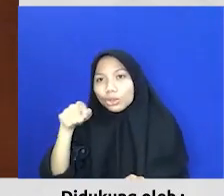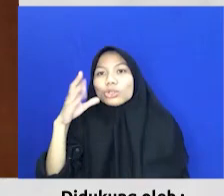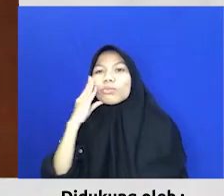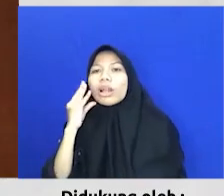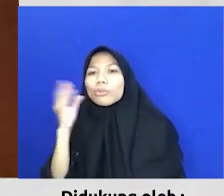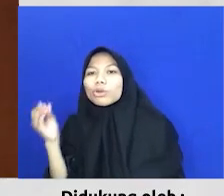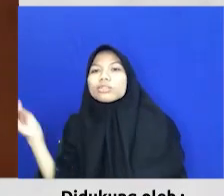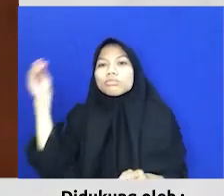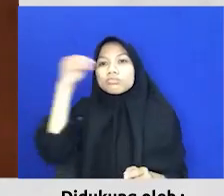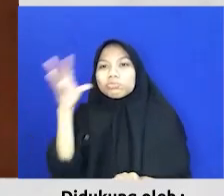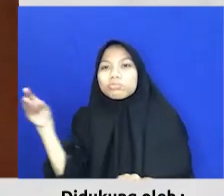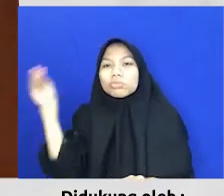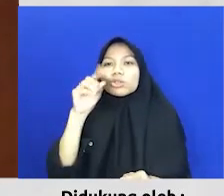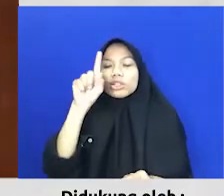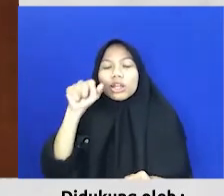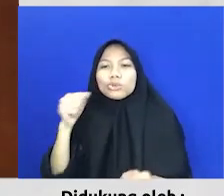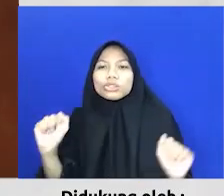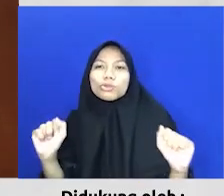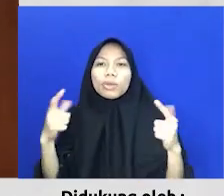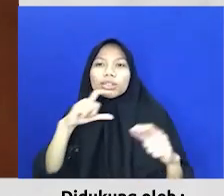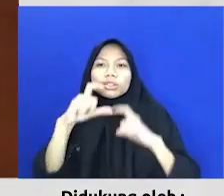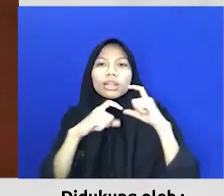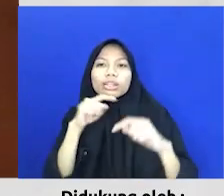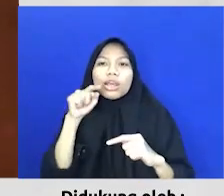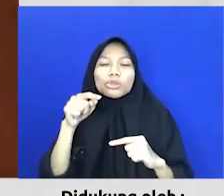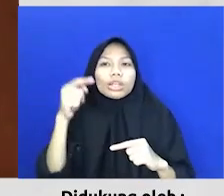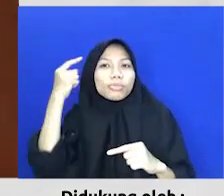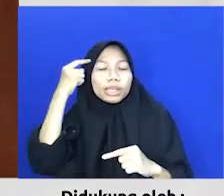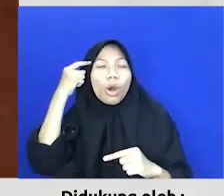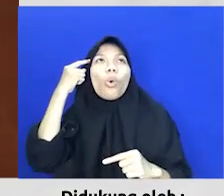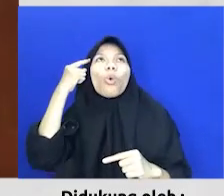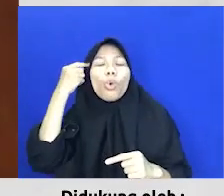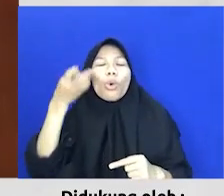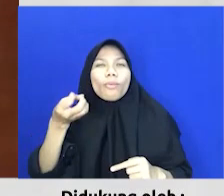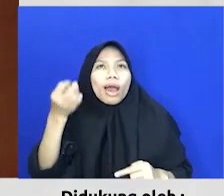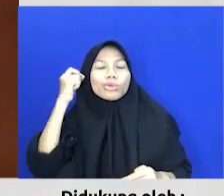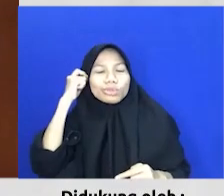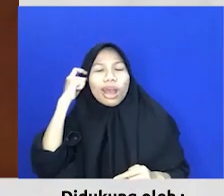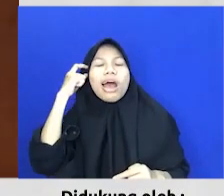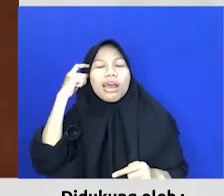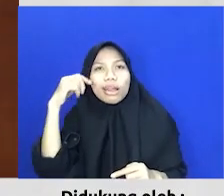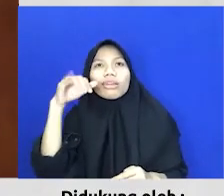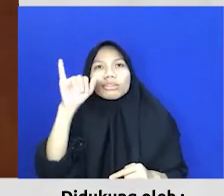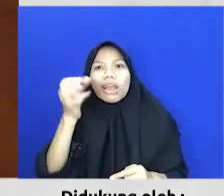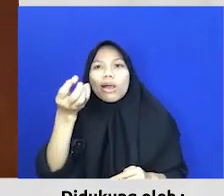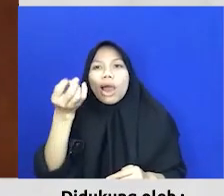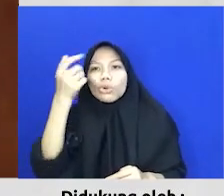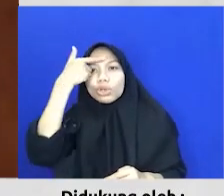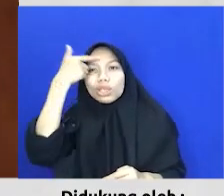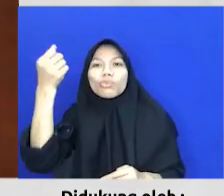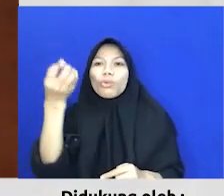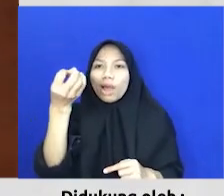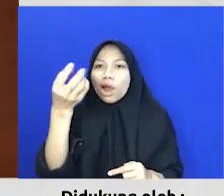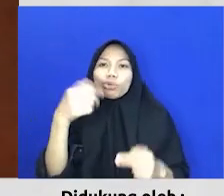bawakan dan pindahkan kepada penonton. Itu mulainya hari macam apa ya. Kita cerita tentang silat dan